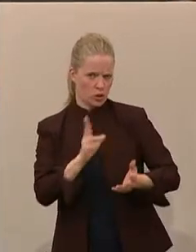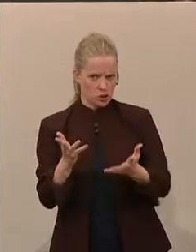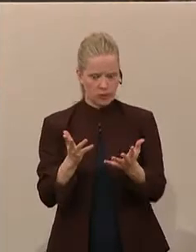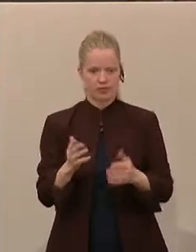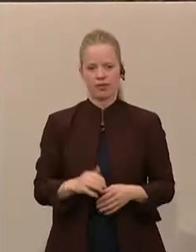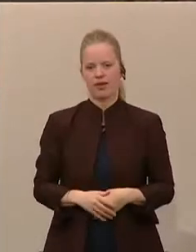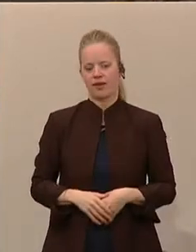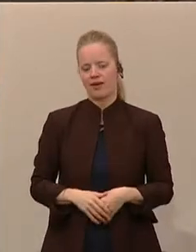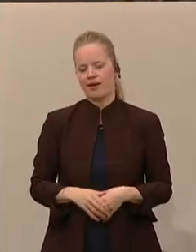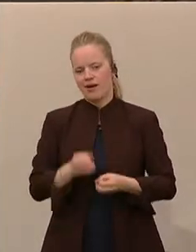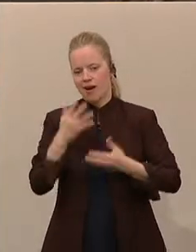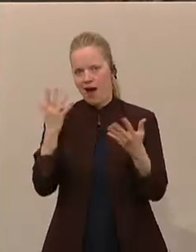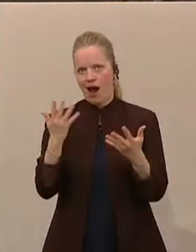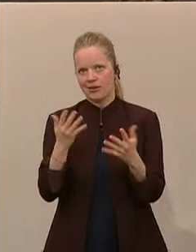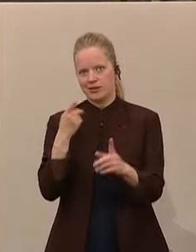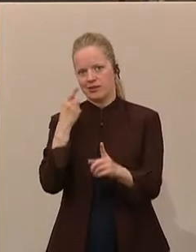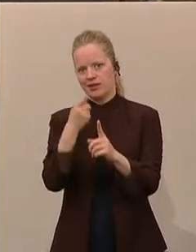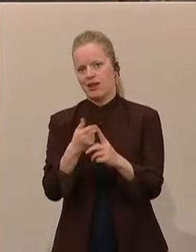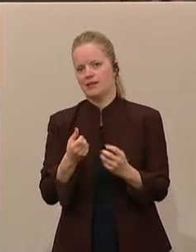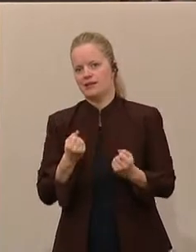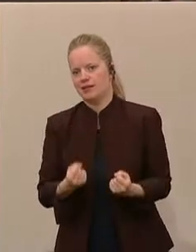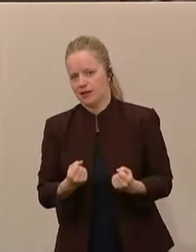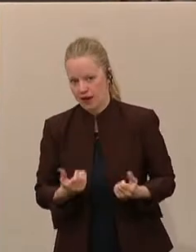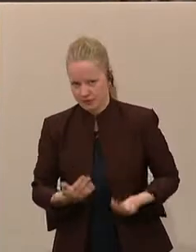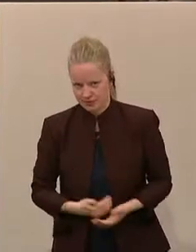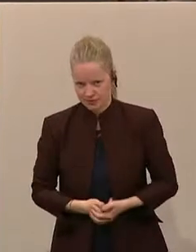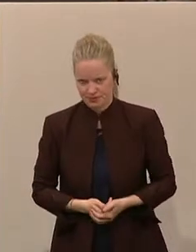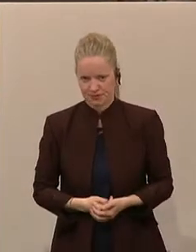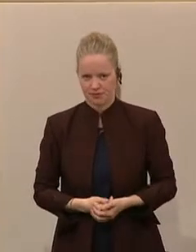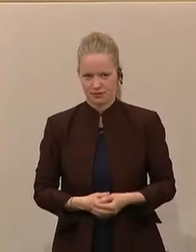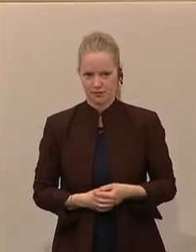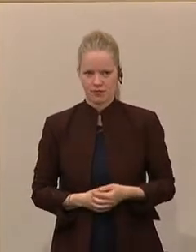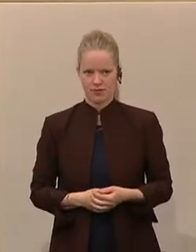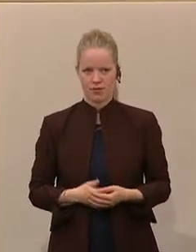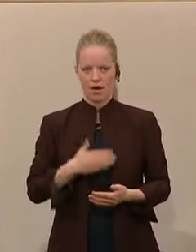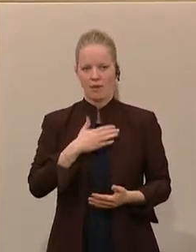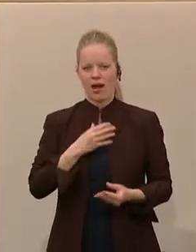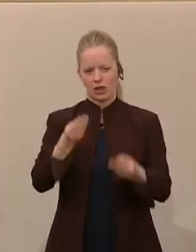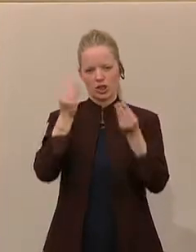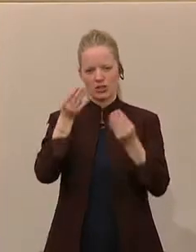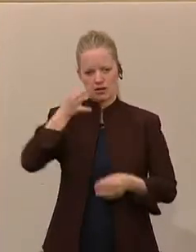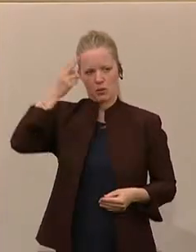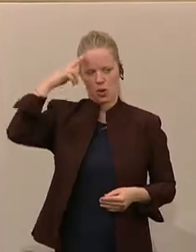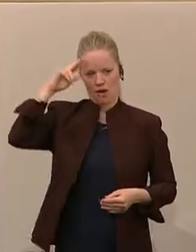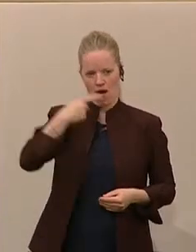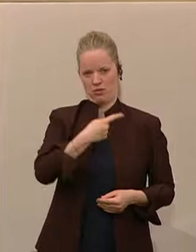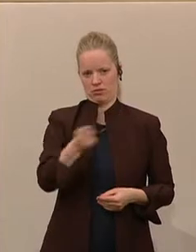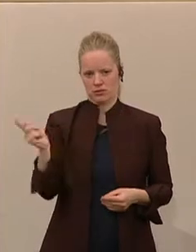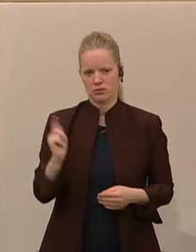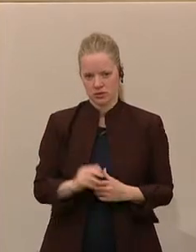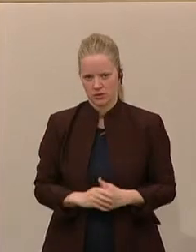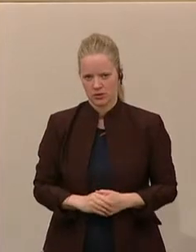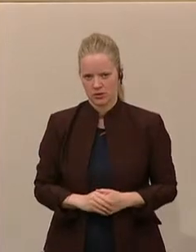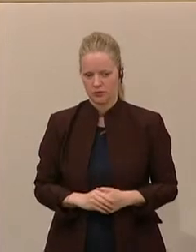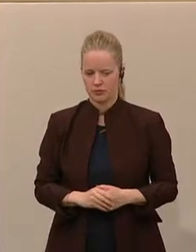dem Aspekt der Sicherheit. Geschätzte Damen und Herren, im Auftrag der Sicherheit und